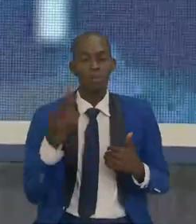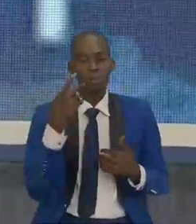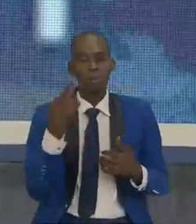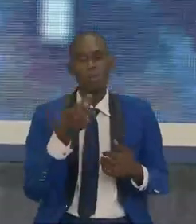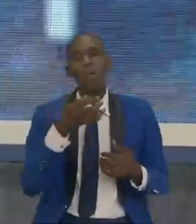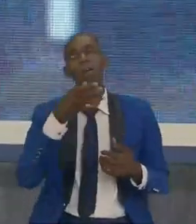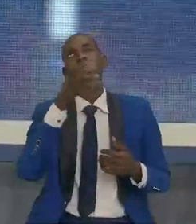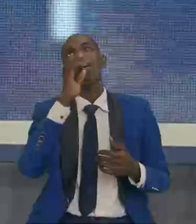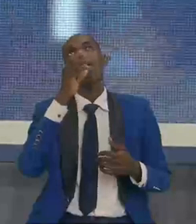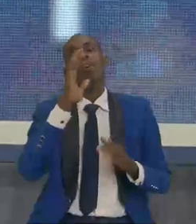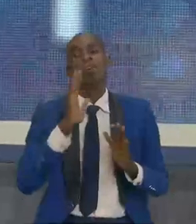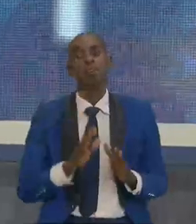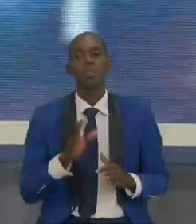accouché.